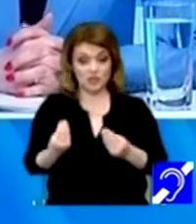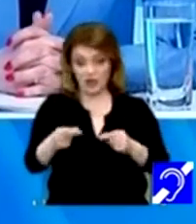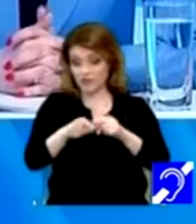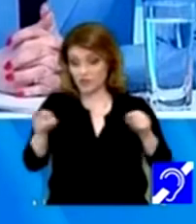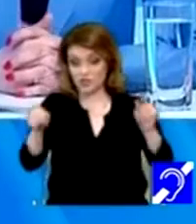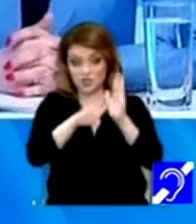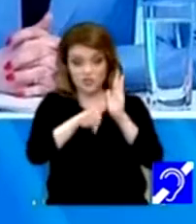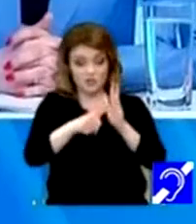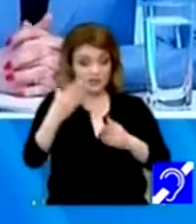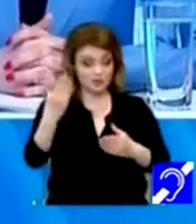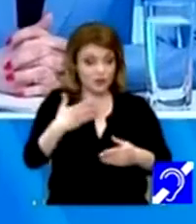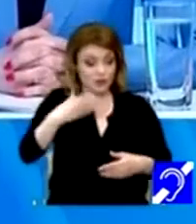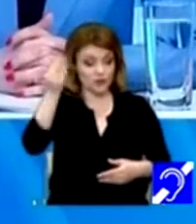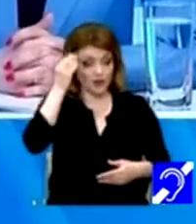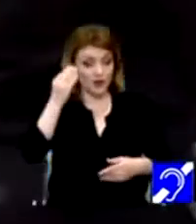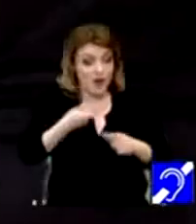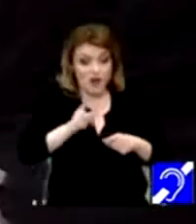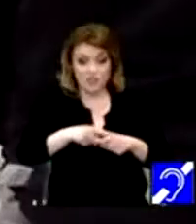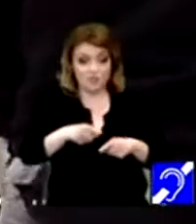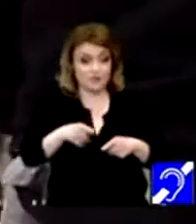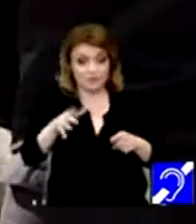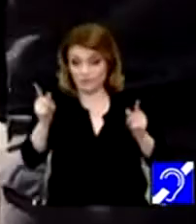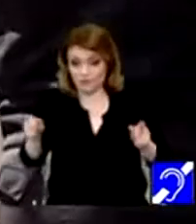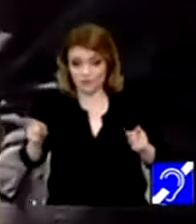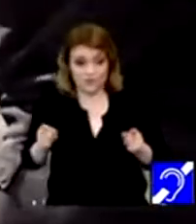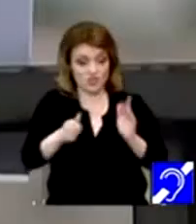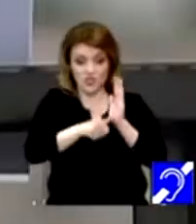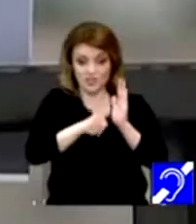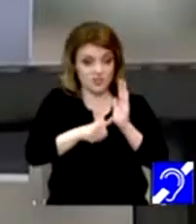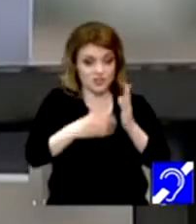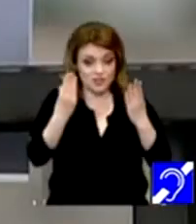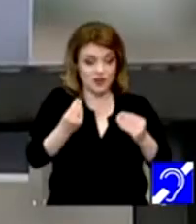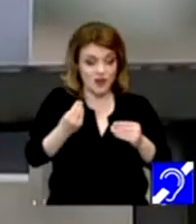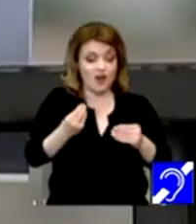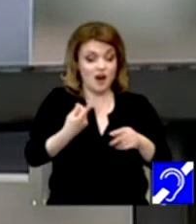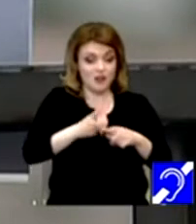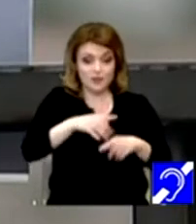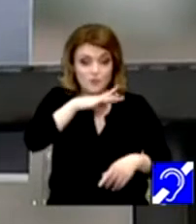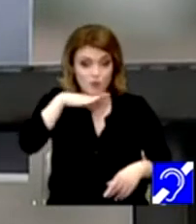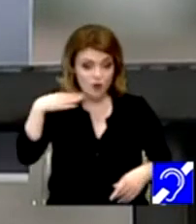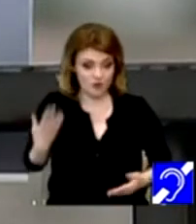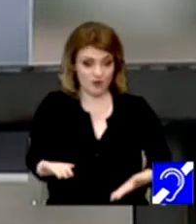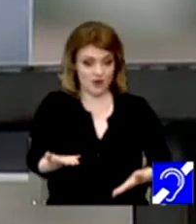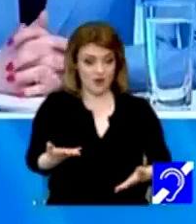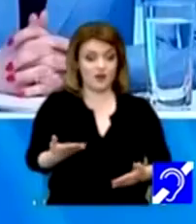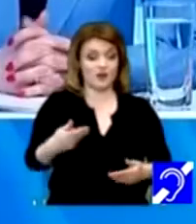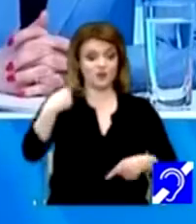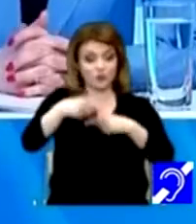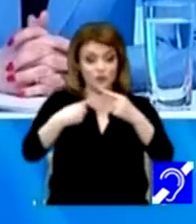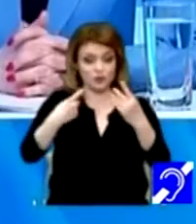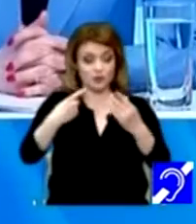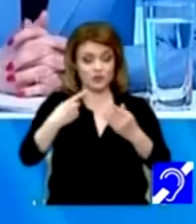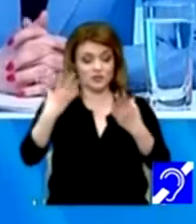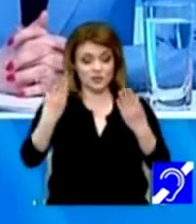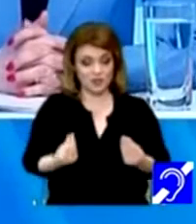este, după părerea mea, este prea mare. Consider că în funcție de situația care va fi în urmă următoarele zile,